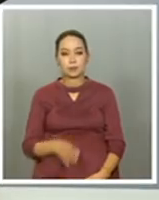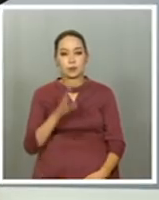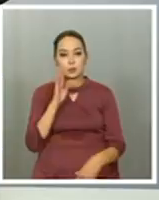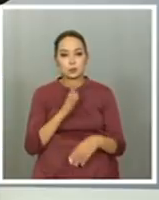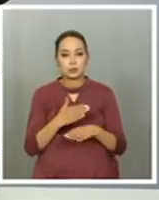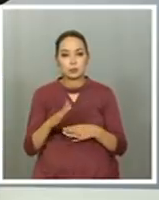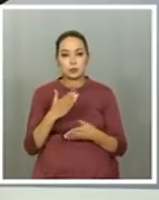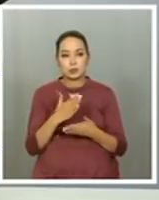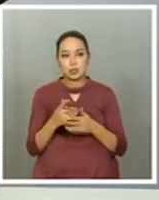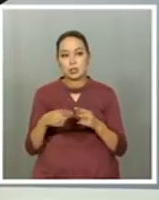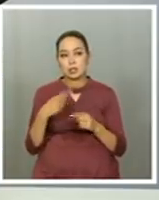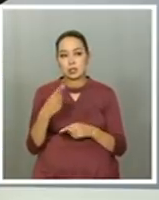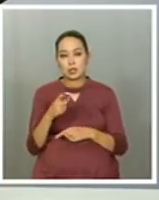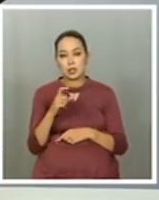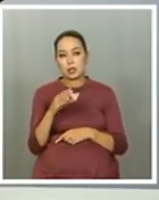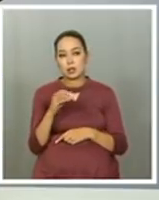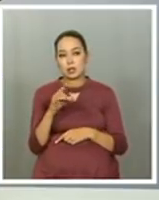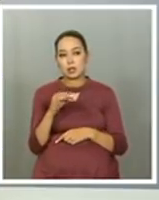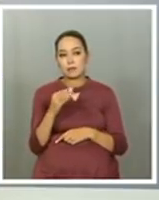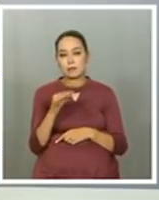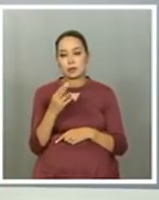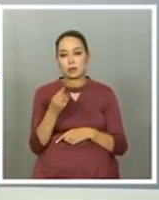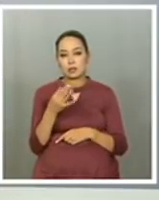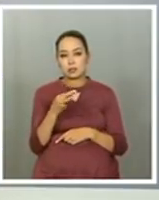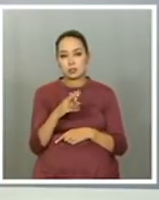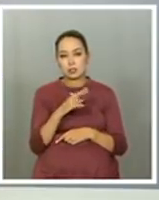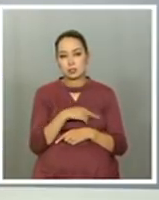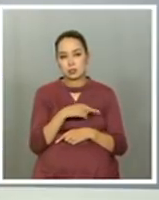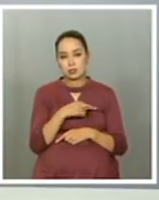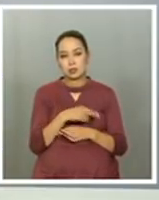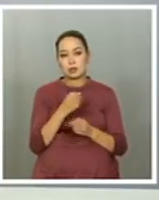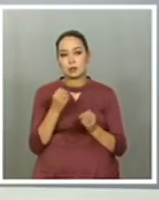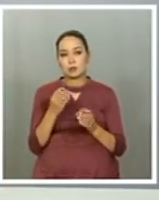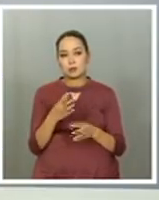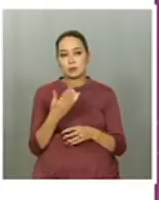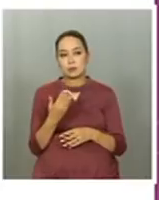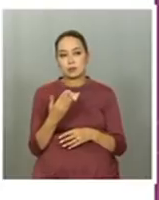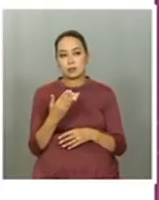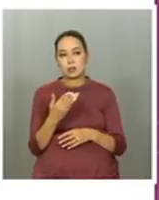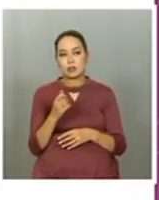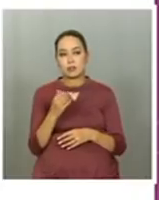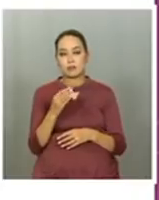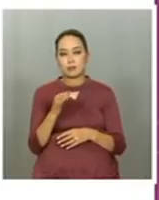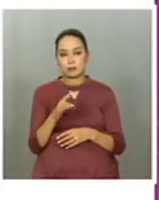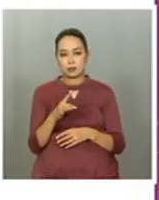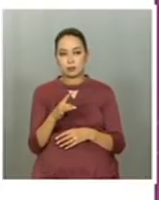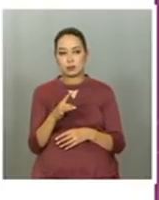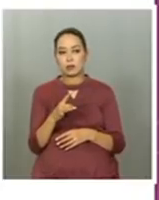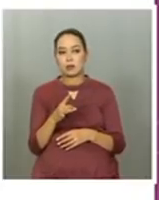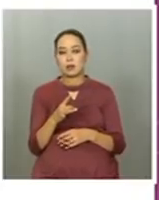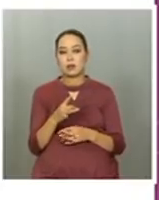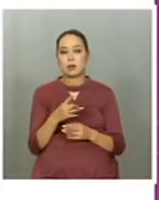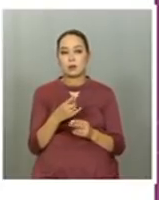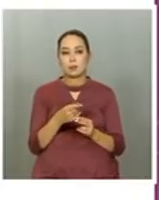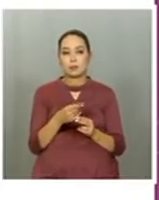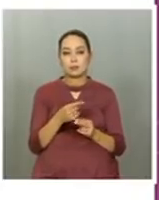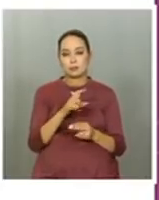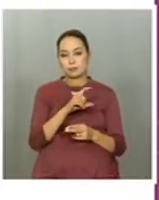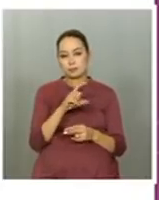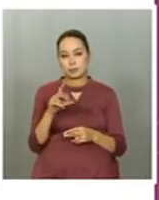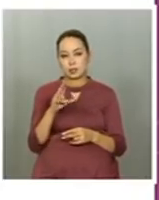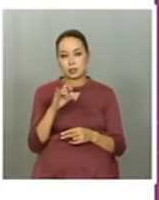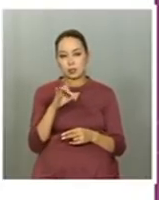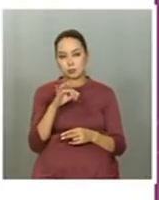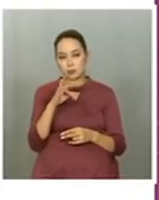– этерификация реакциясы, немесе эфирлену реакциясы. Бұл жағдайда карбон қышқылдары